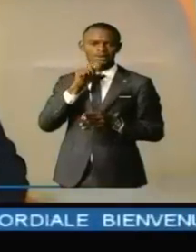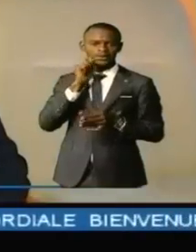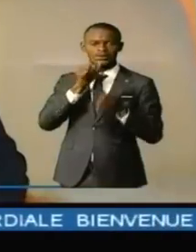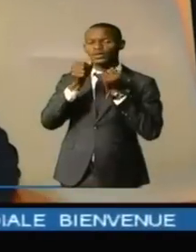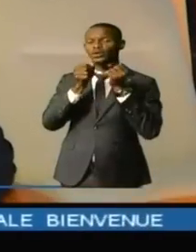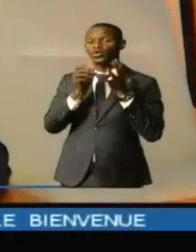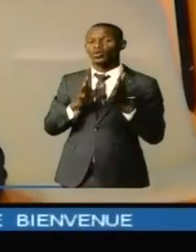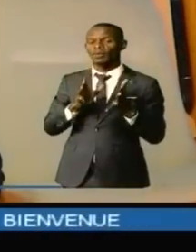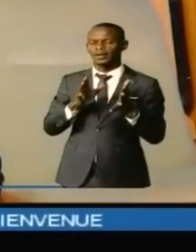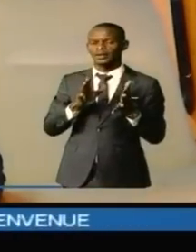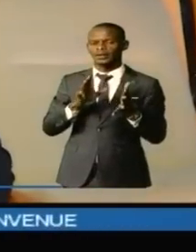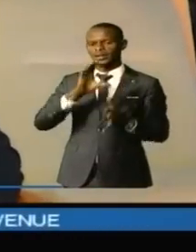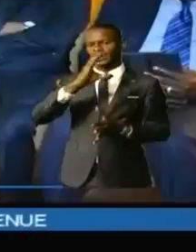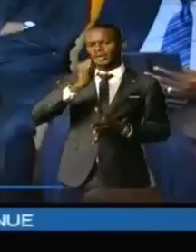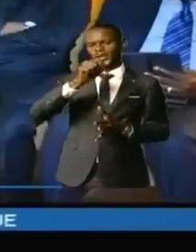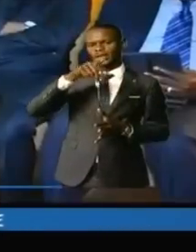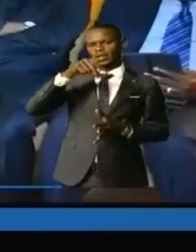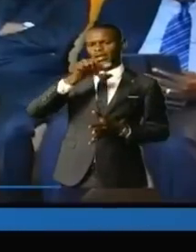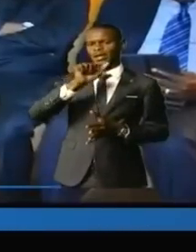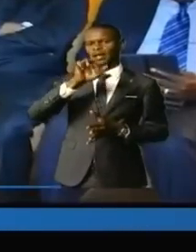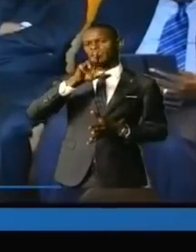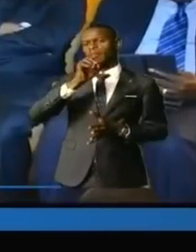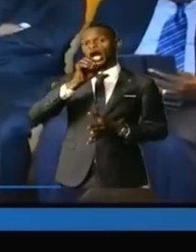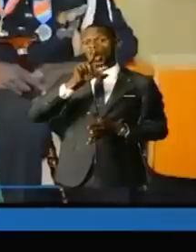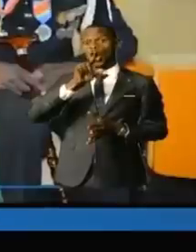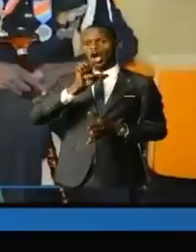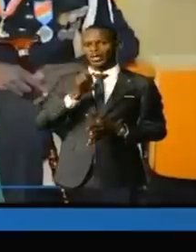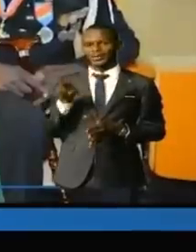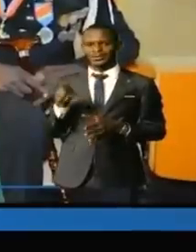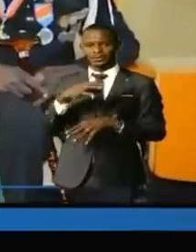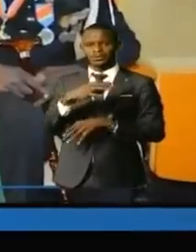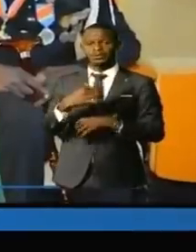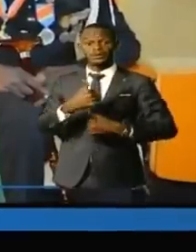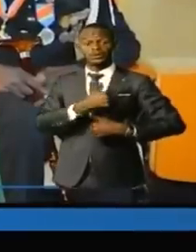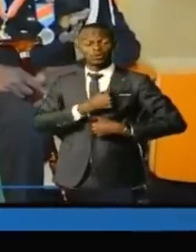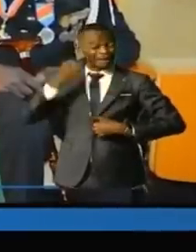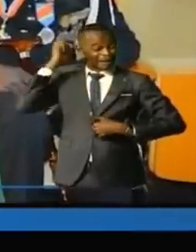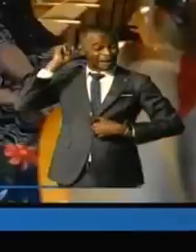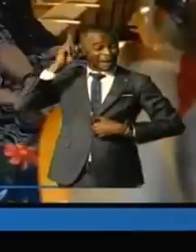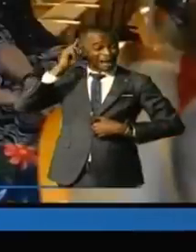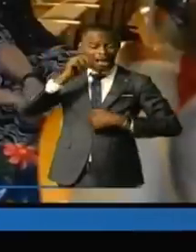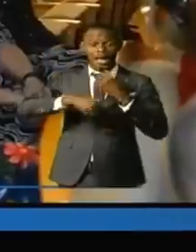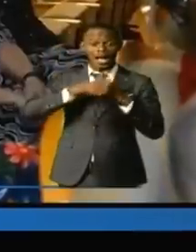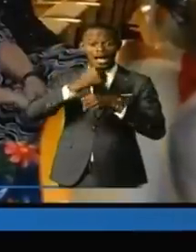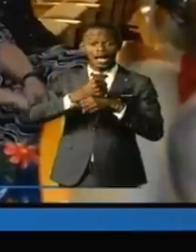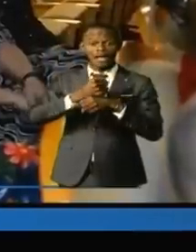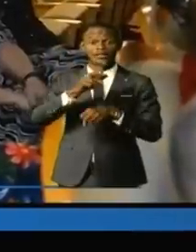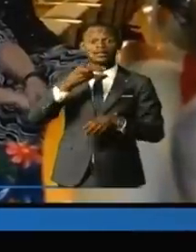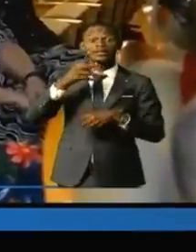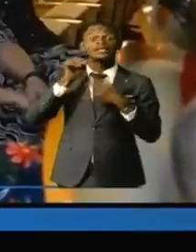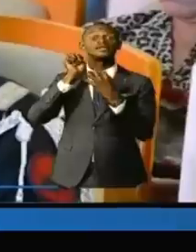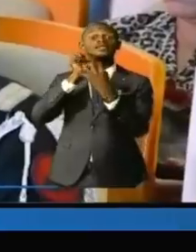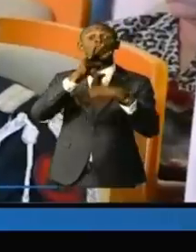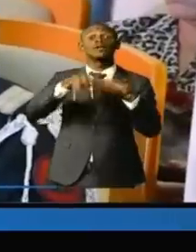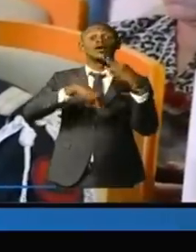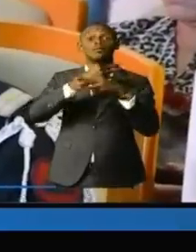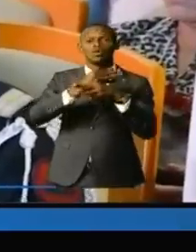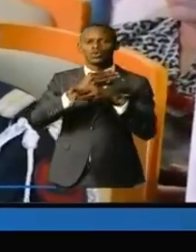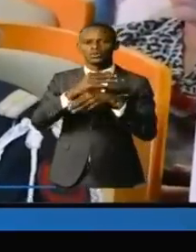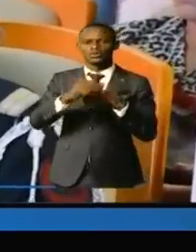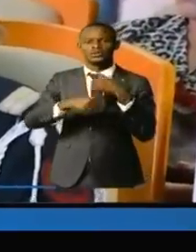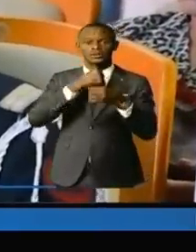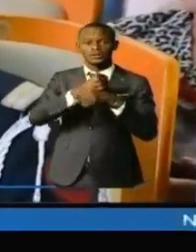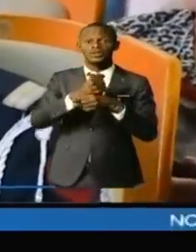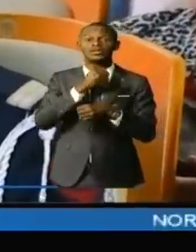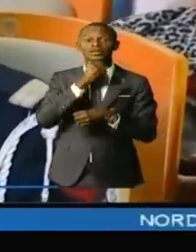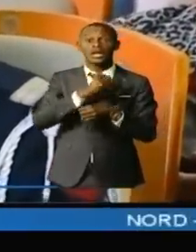caporal Albert Kounyoukou. Ce vaillant combattant de la Deuxième Guerre mondiale de 40 à 45 a totalisé 100 ans. D'où